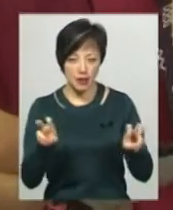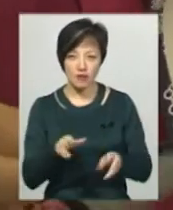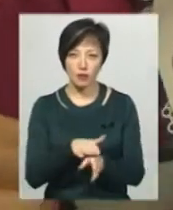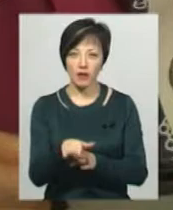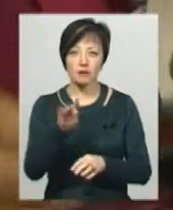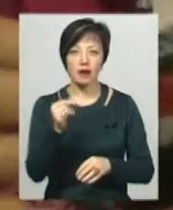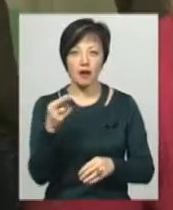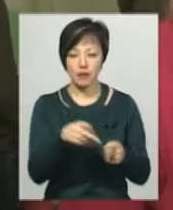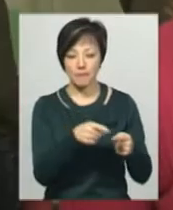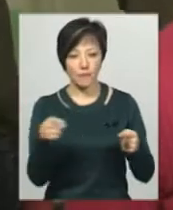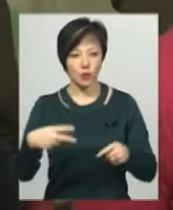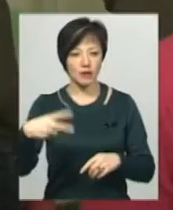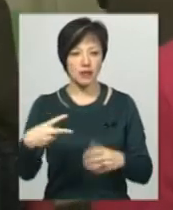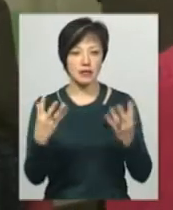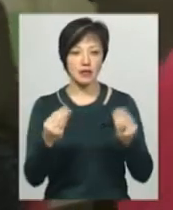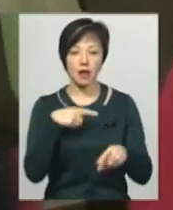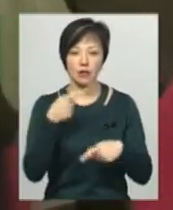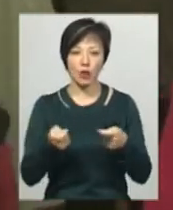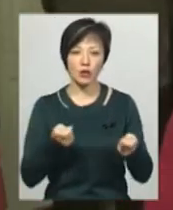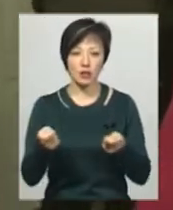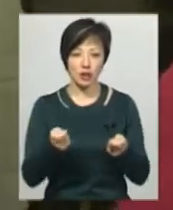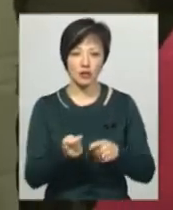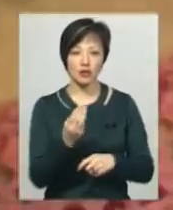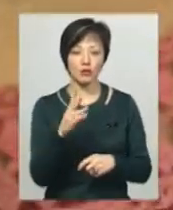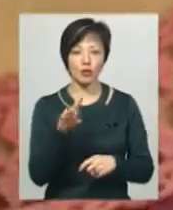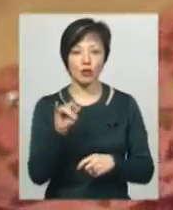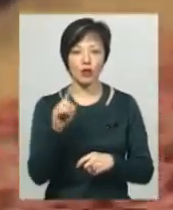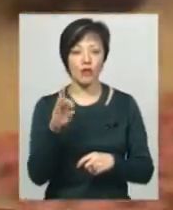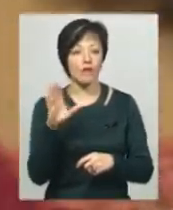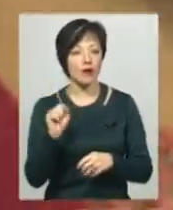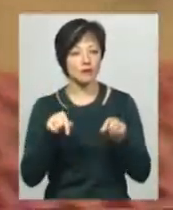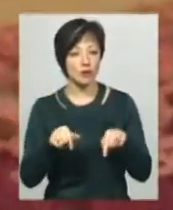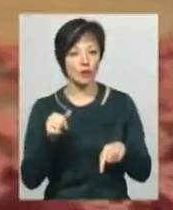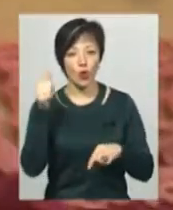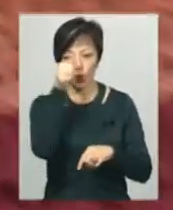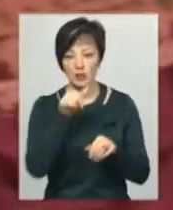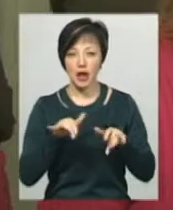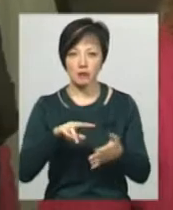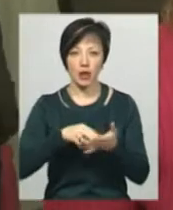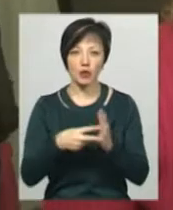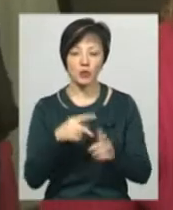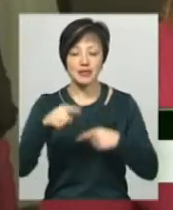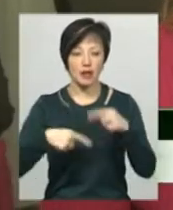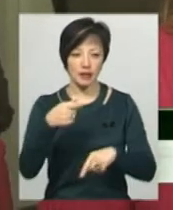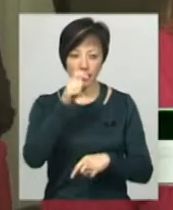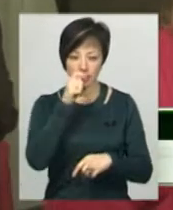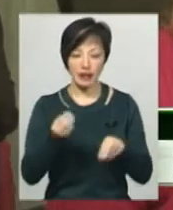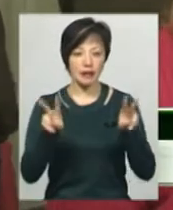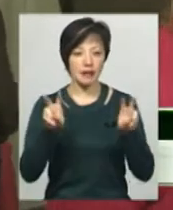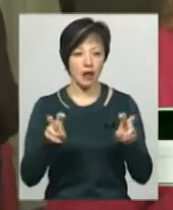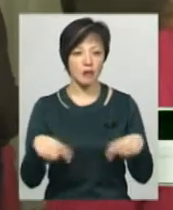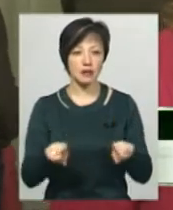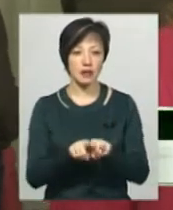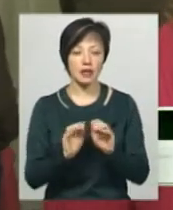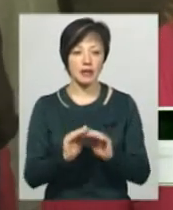відбувалась у травні протягом 20 днів, каже координатор Наталя Шмурікова. Каже, цього року акція планується на квітень. Буде тема така,